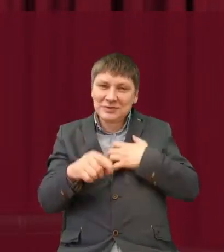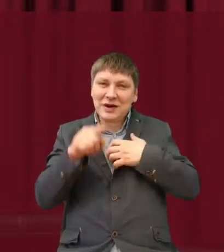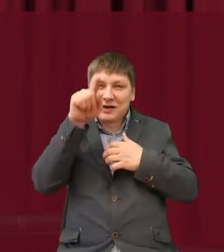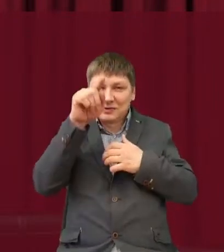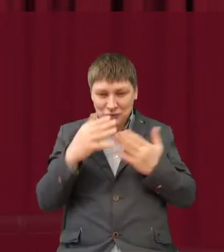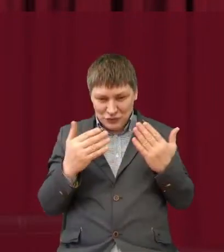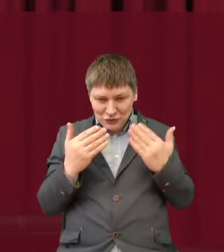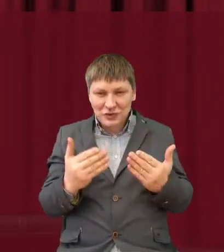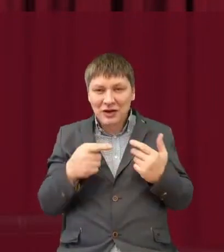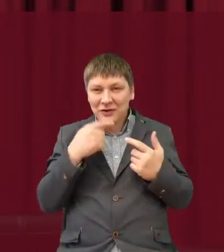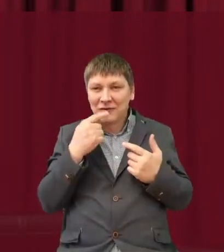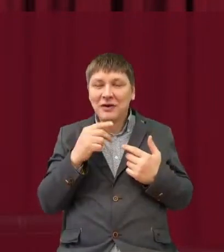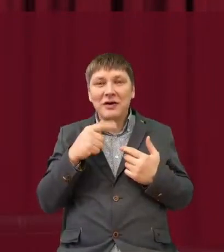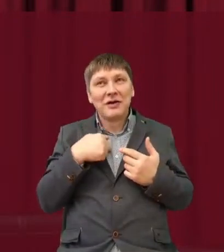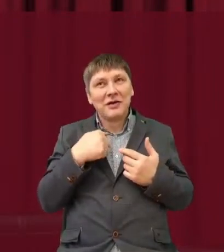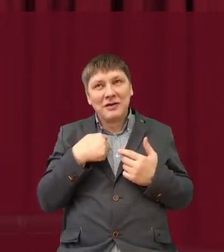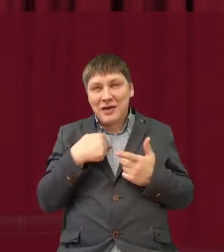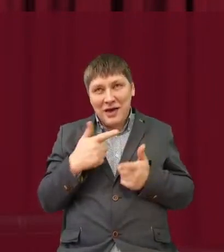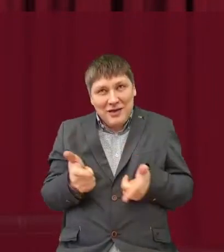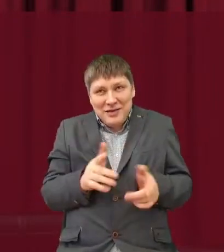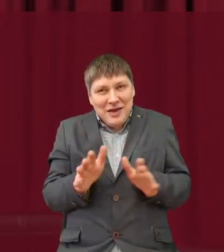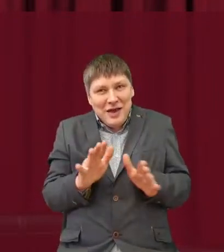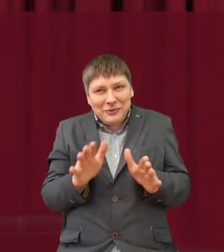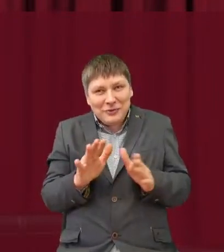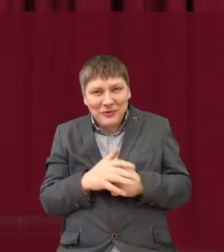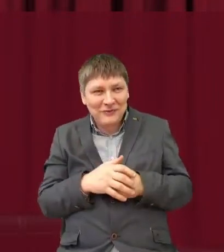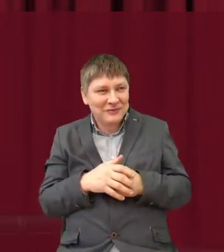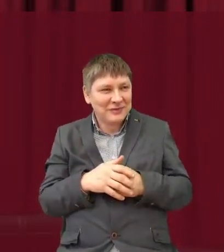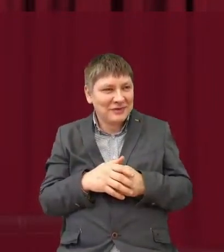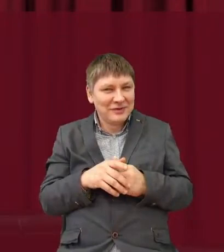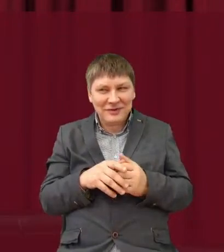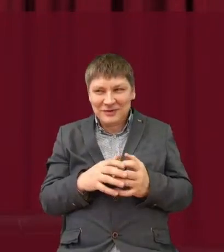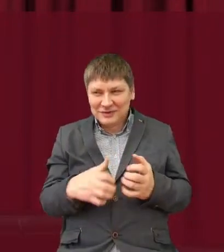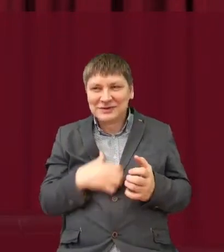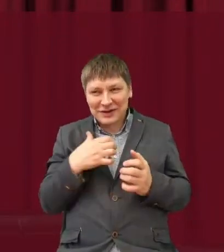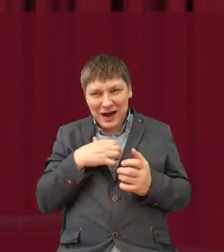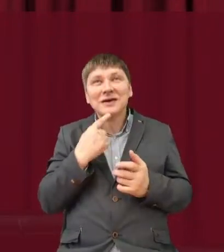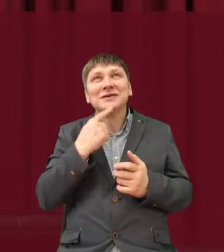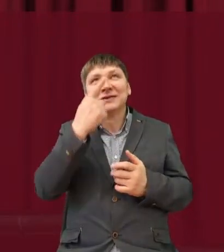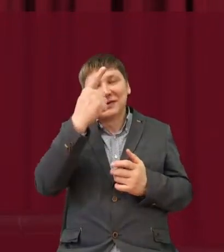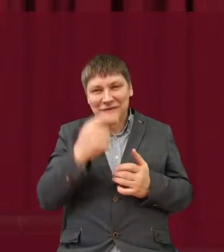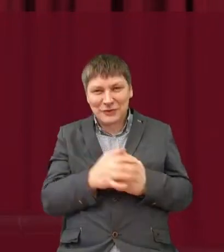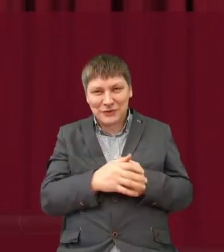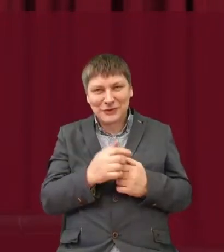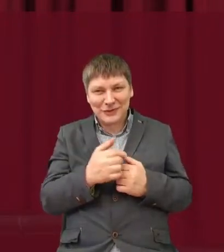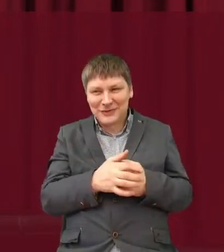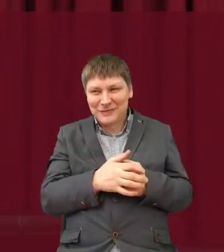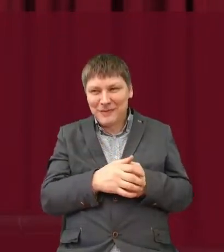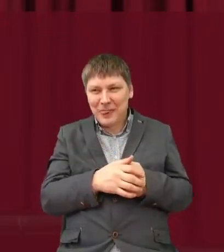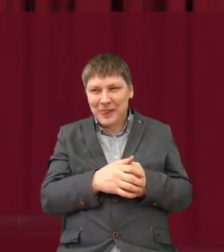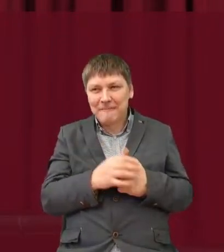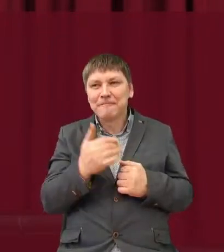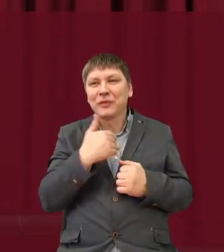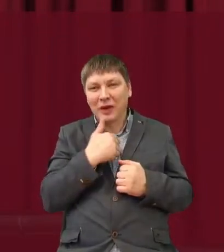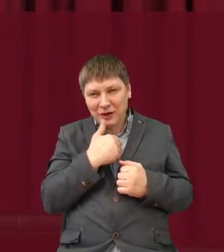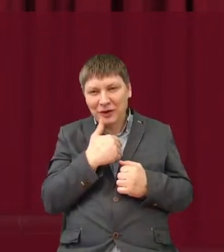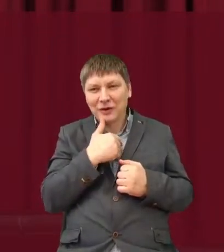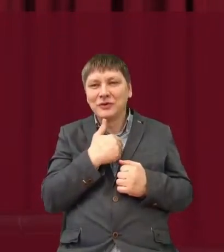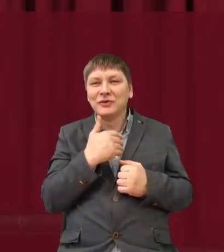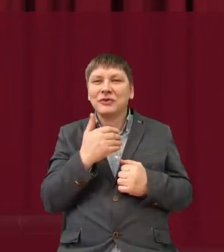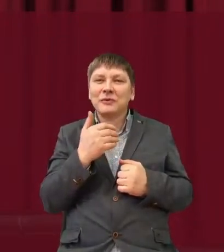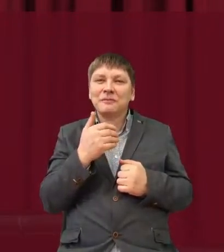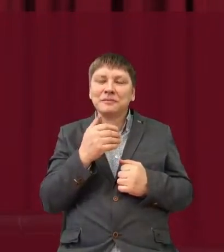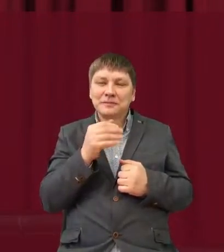говорит я Господи не готов к этому порой Я хотел бы также вскользь обратить внимание